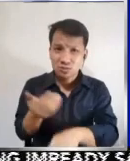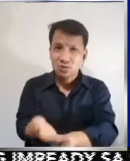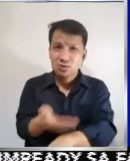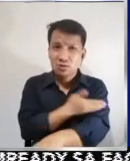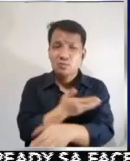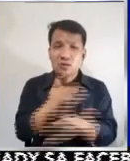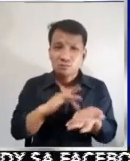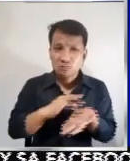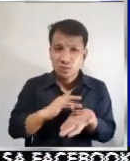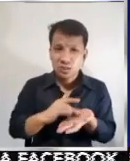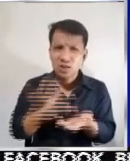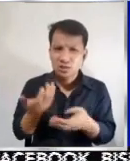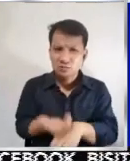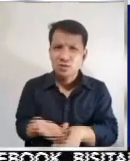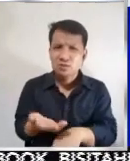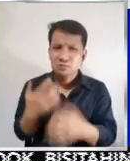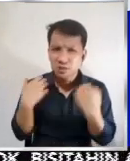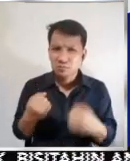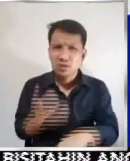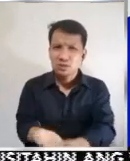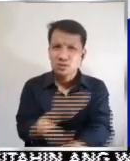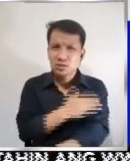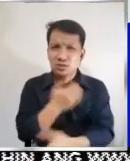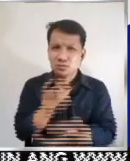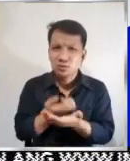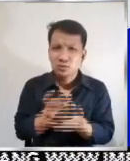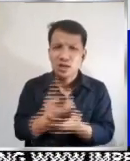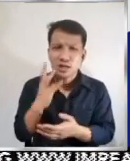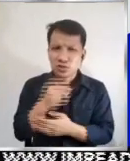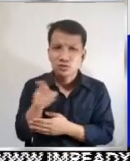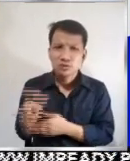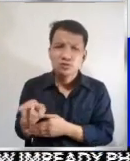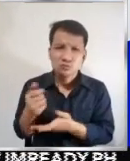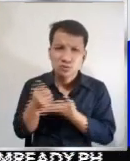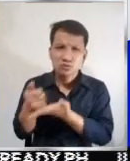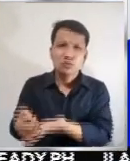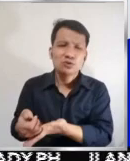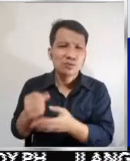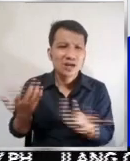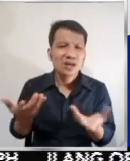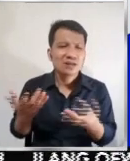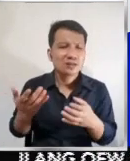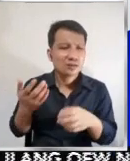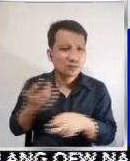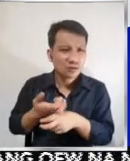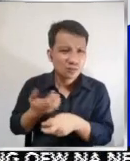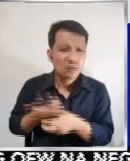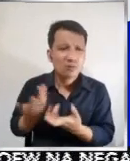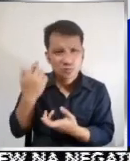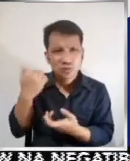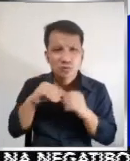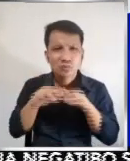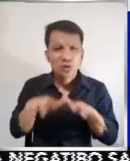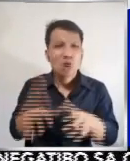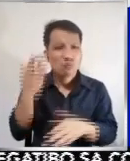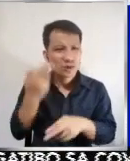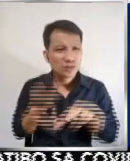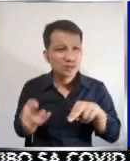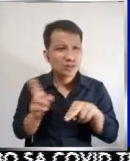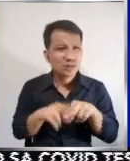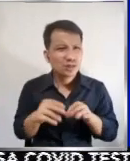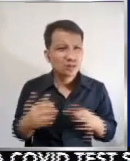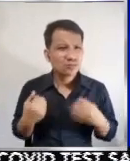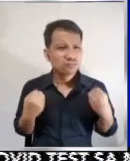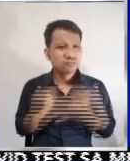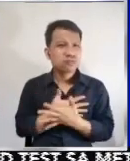pagtulong sa mga labis na naapektuhan ng COVID-19 pandemic. Nagdudulot din daw ng karagdagang takot ng panukala dahil may mga provision daw